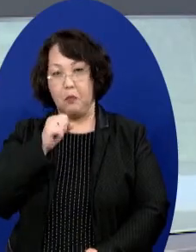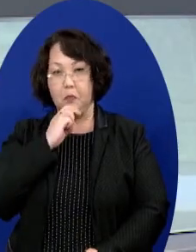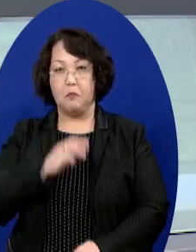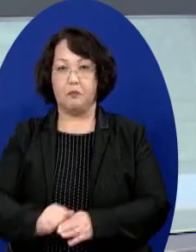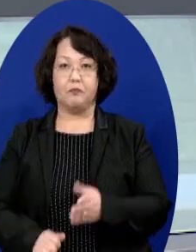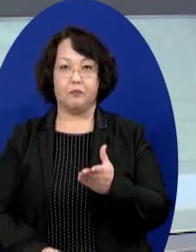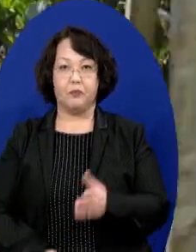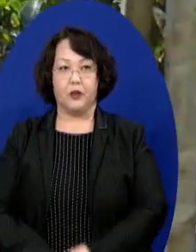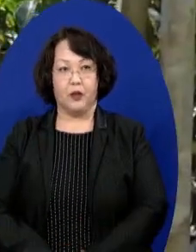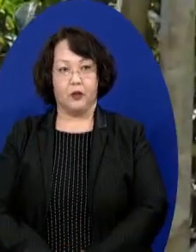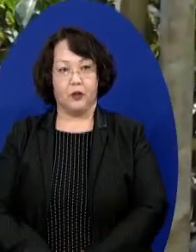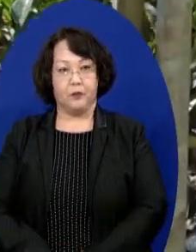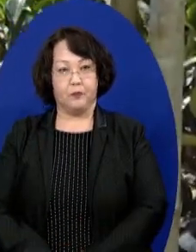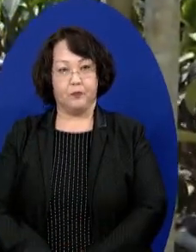дамжуулсан байна.